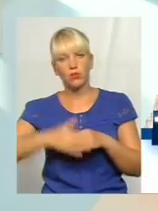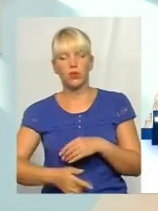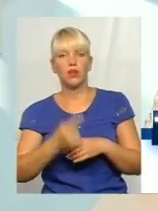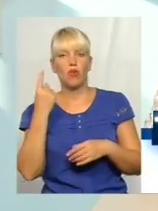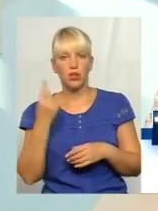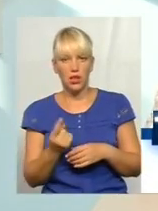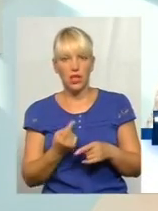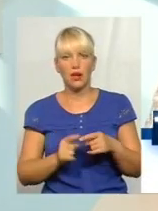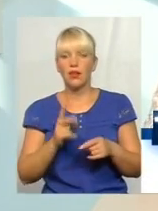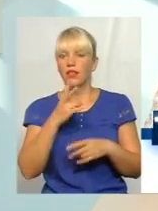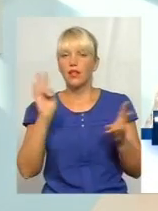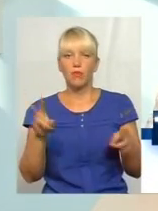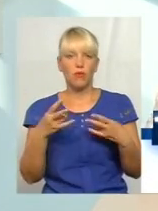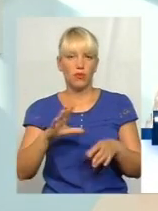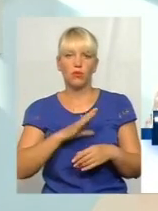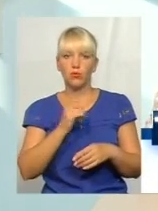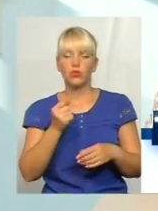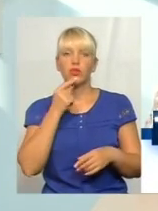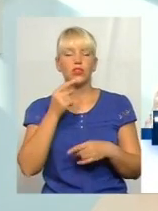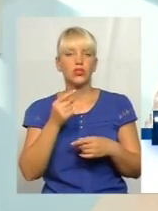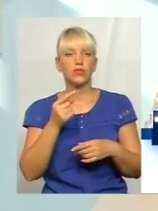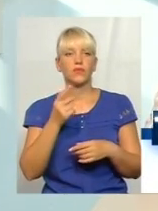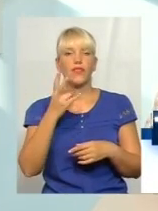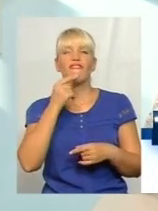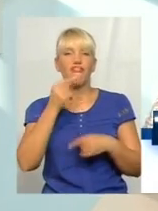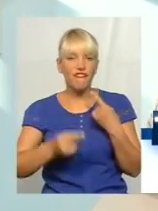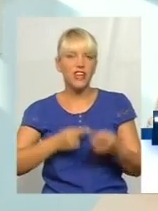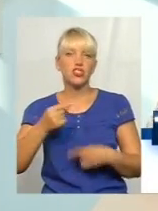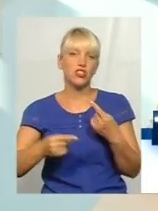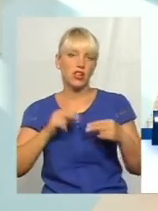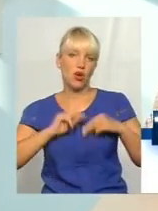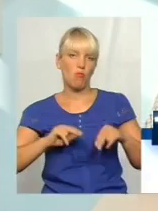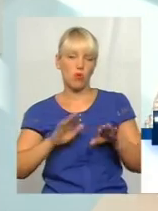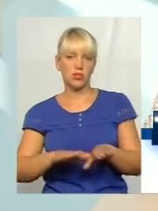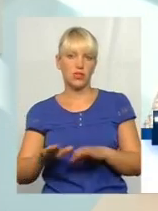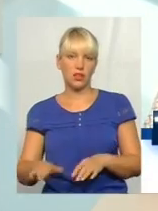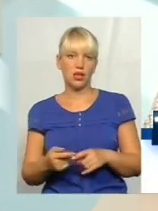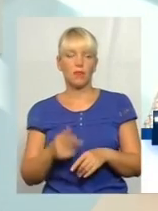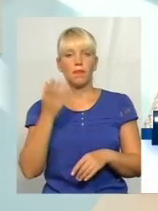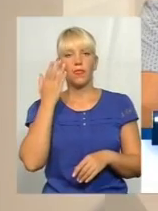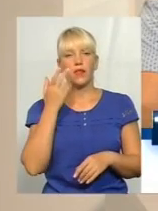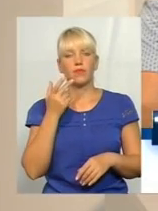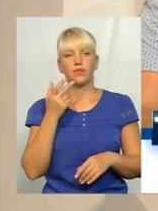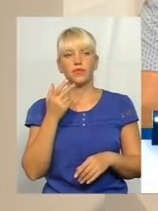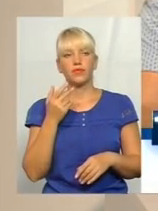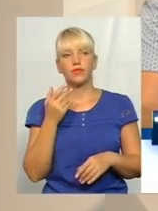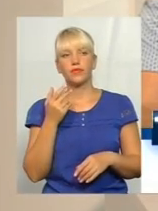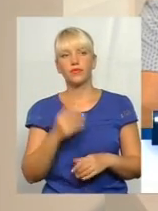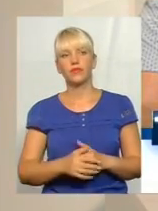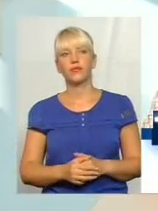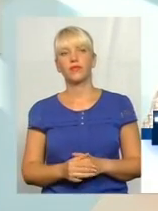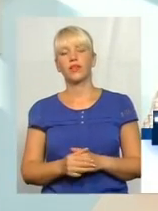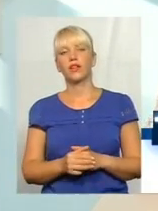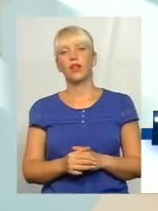повинно бути жодних вічних посад тим більше коли ми можливо вічних людей на посадах